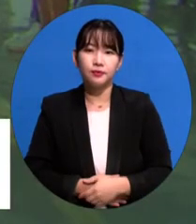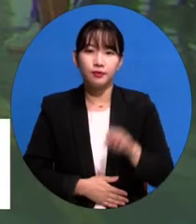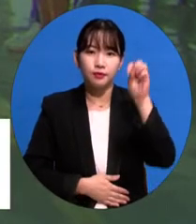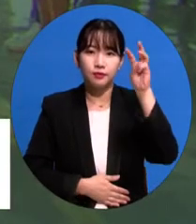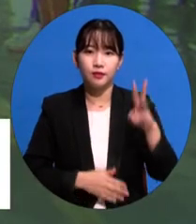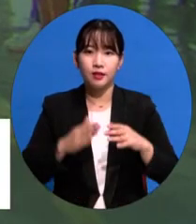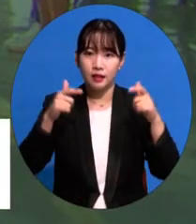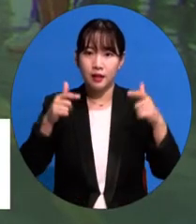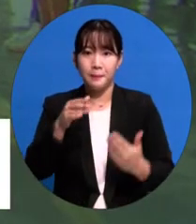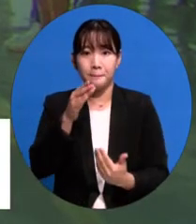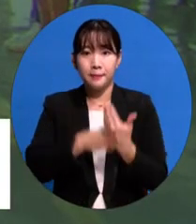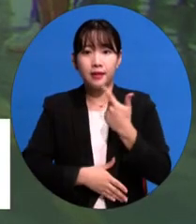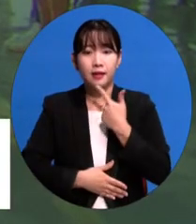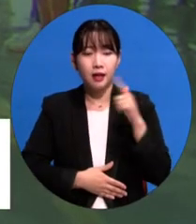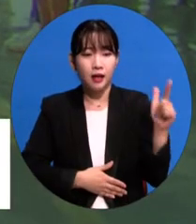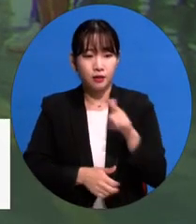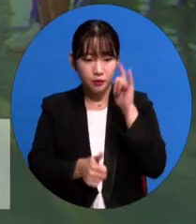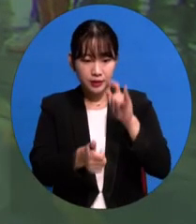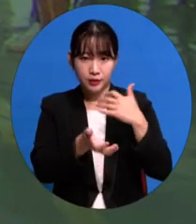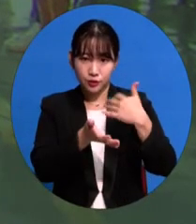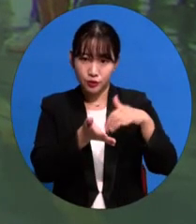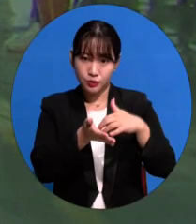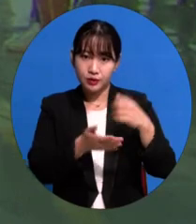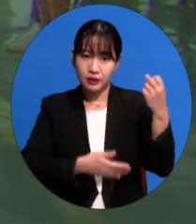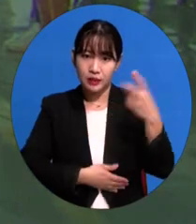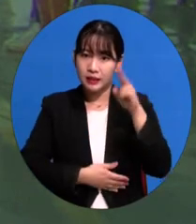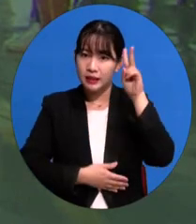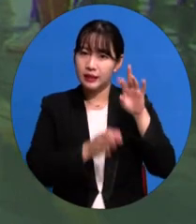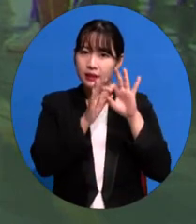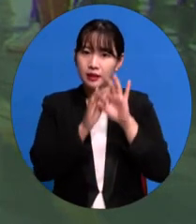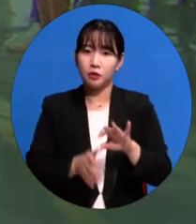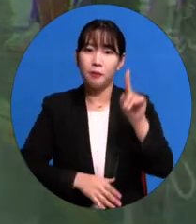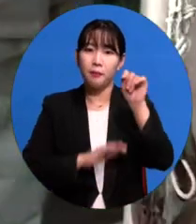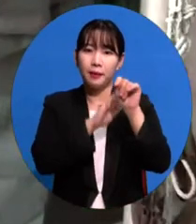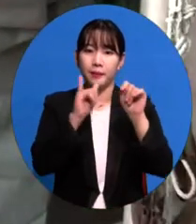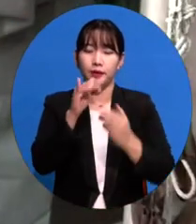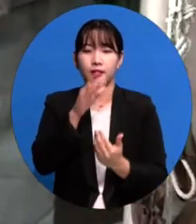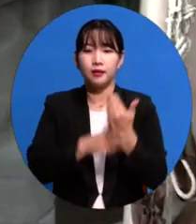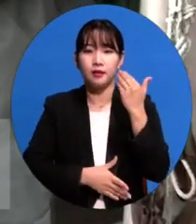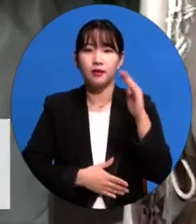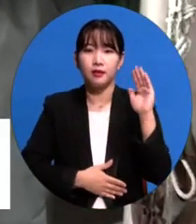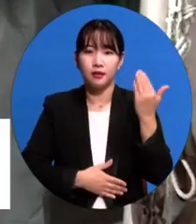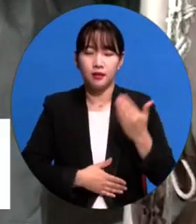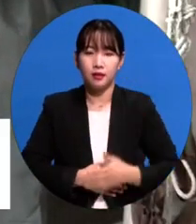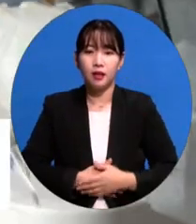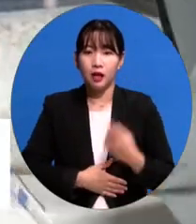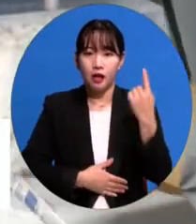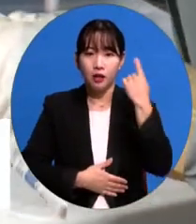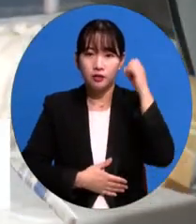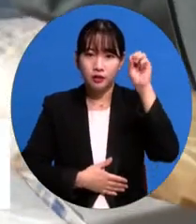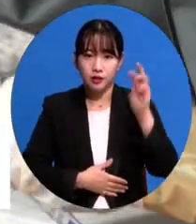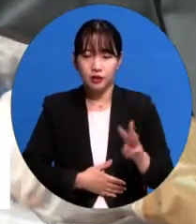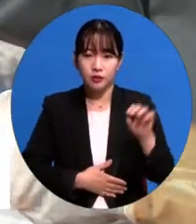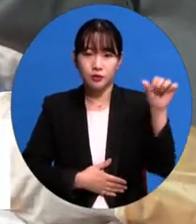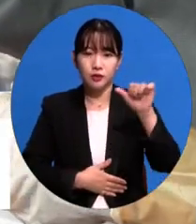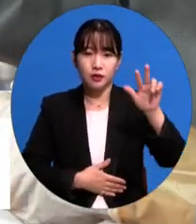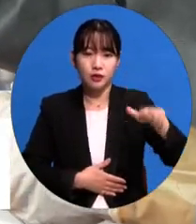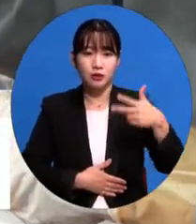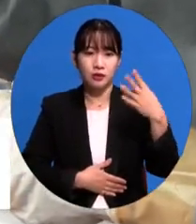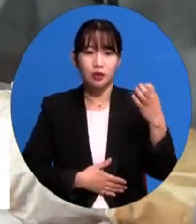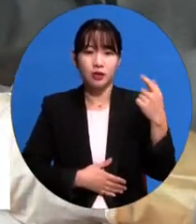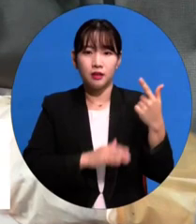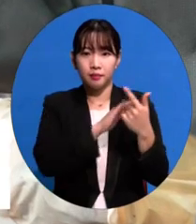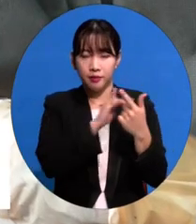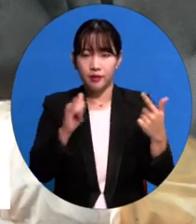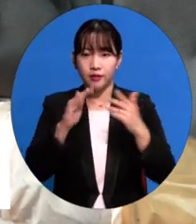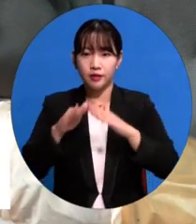광주 전남에서 발생한 일일 확진자 수가 다시 이틀 연속 만 명대를 기록했습니다. 어제 광주